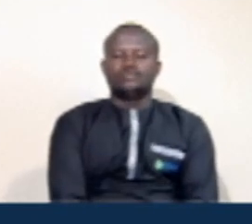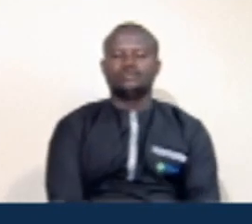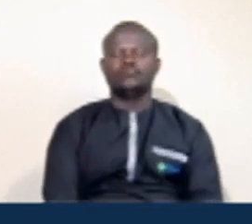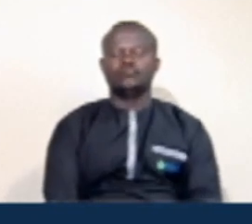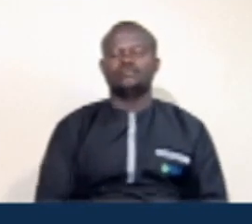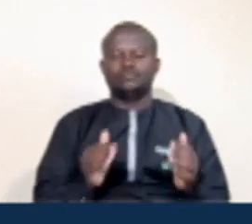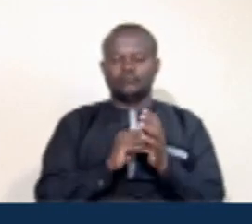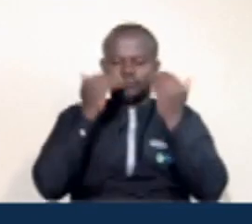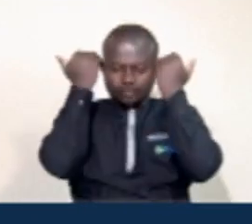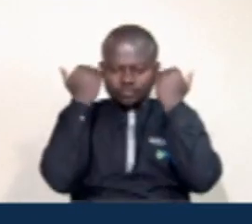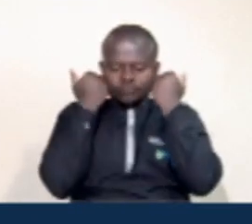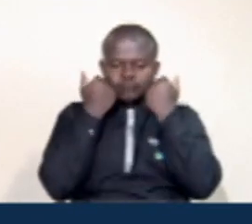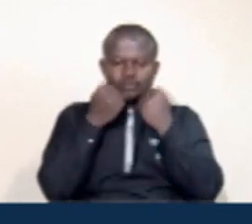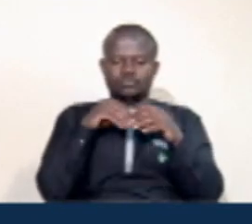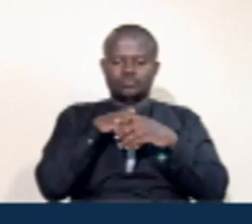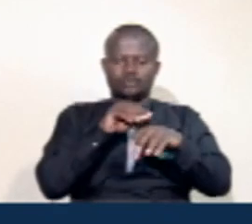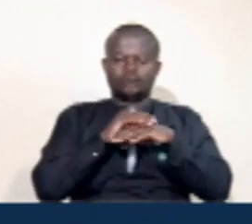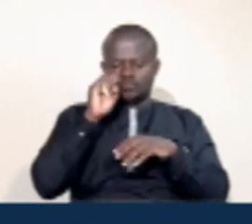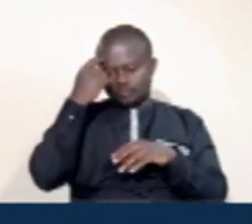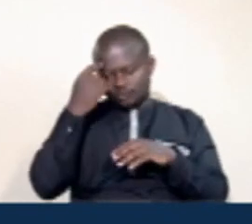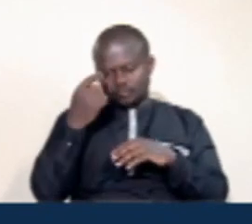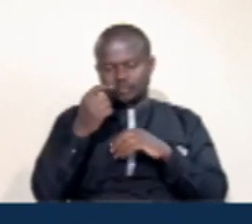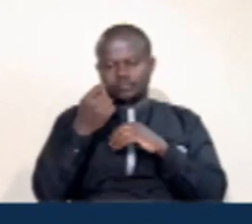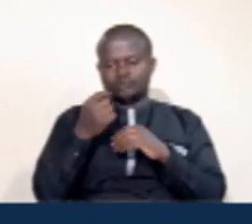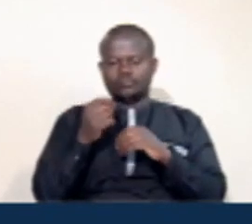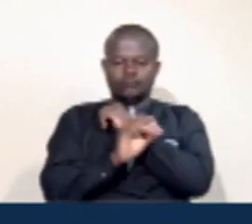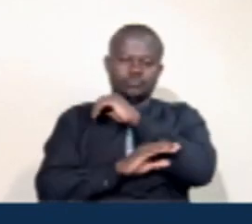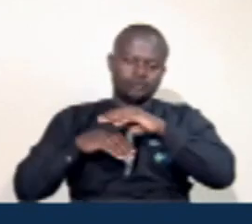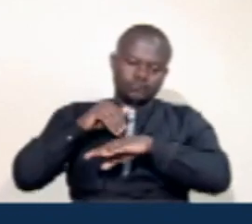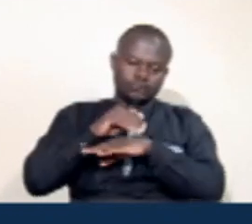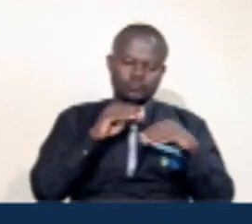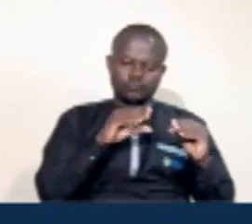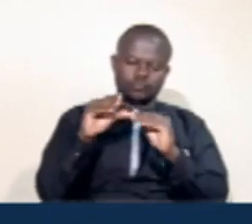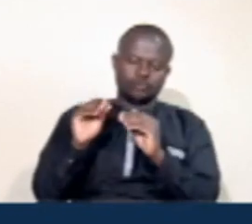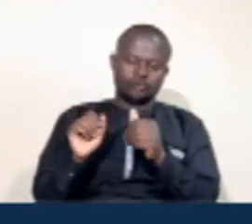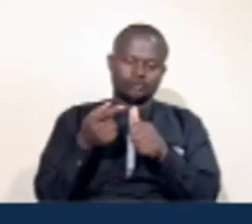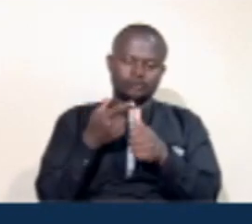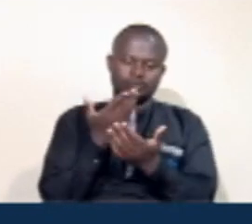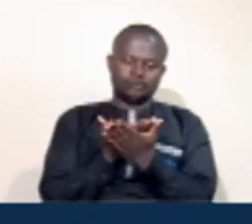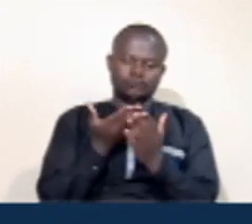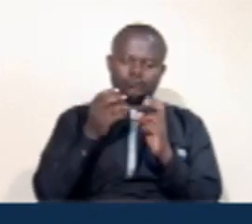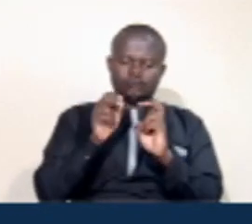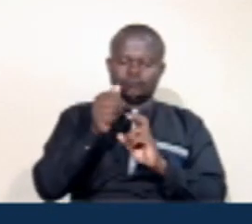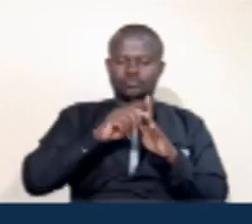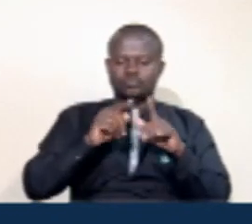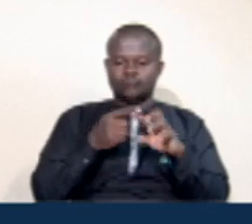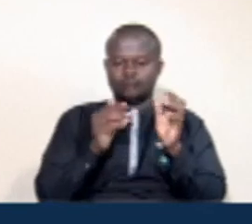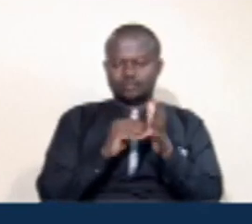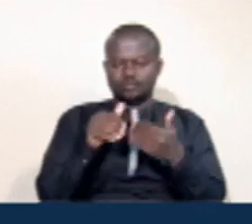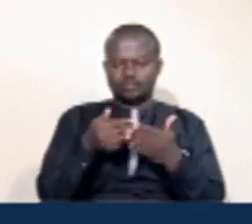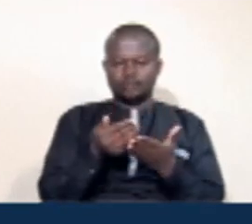Nako kandi urukiko rw'ubujurire mu Bwongereza rwemereye guverinoma y'iki gihugu kohereza mu Rwanda bimukira ba mbere basabayo ubuhungiro ariko